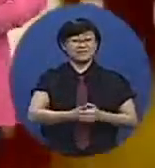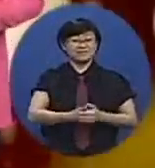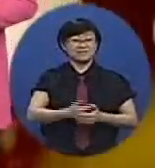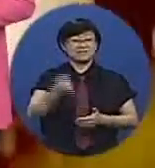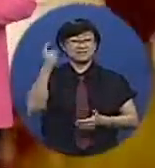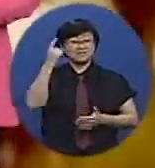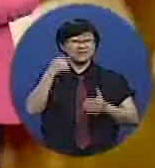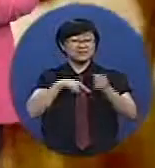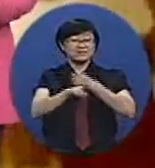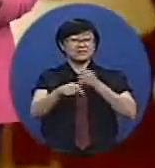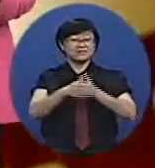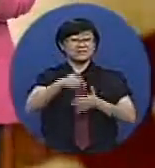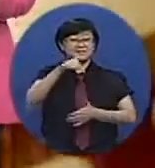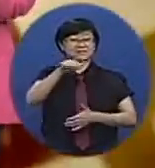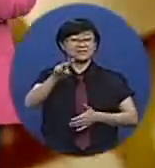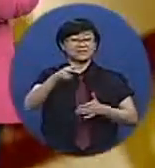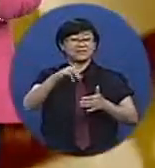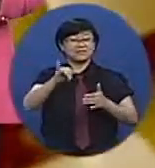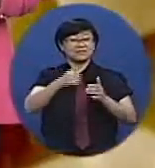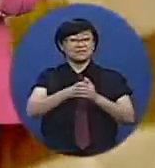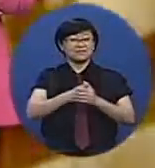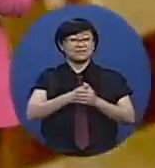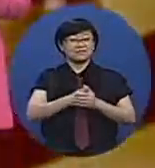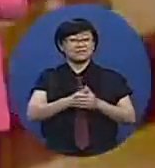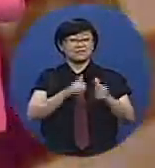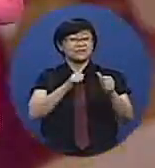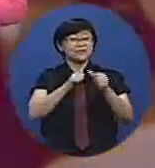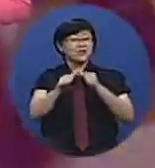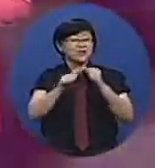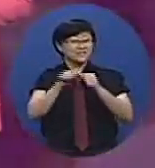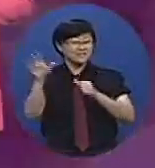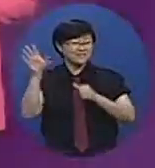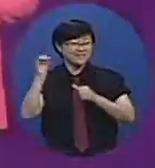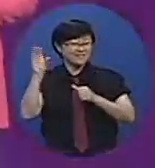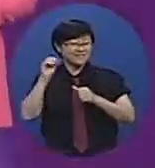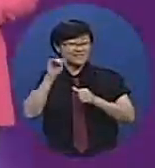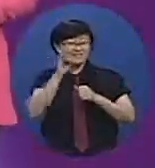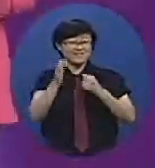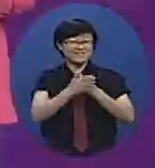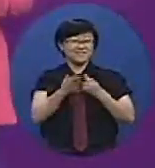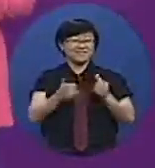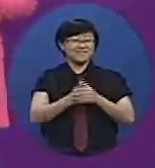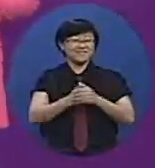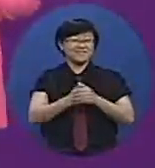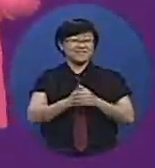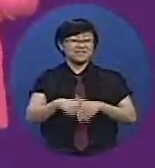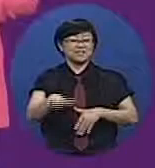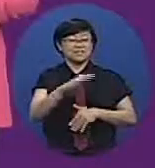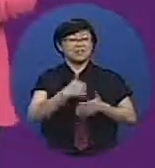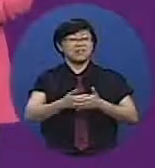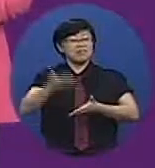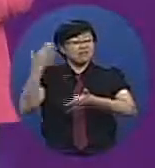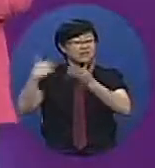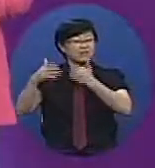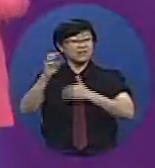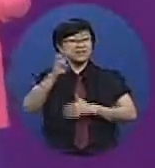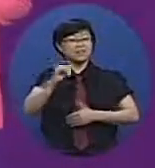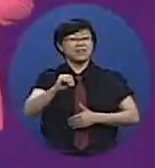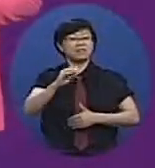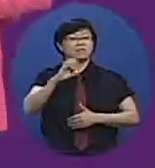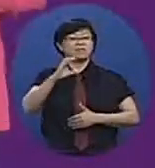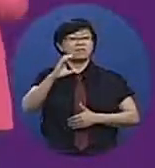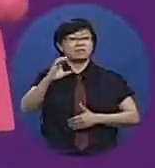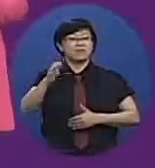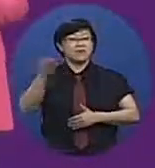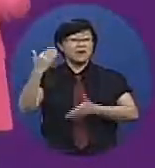까치라 그러셨어요? 네, 까치는 항상 이 소식을 전하잖아요. 아. 그러니까 저희 때는요, 이 네. MC를 보통 까치라